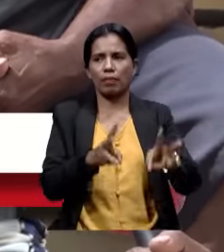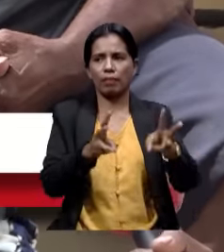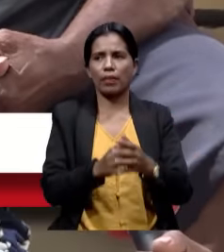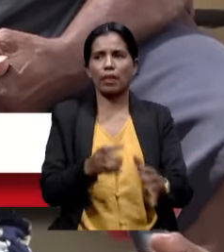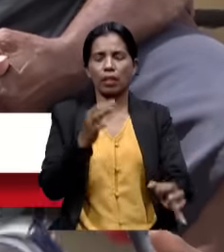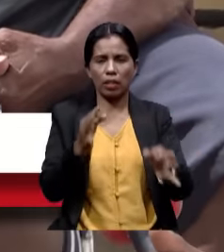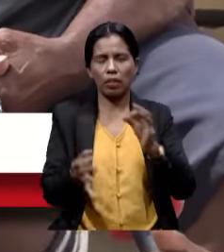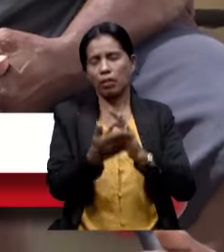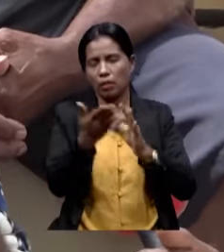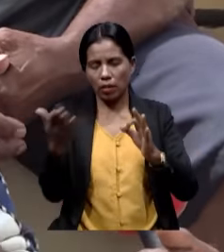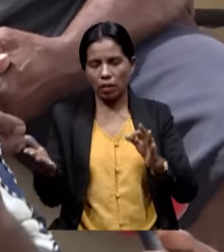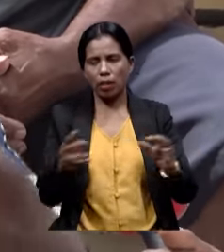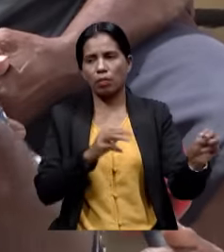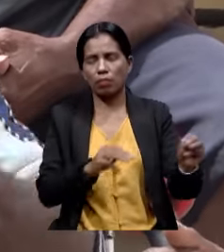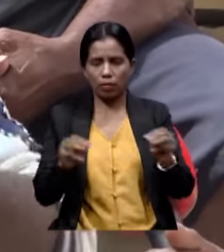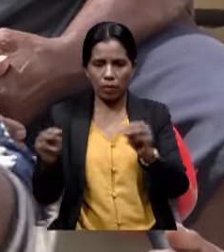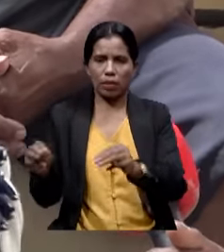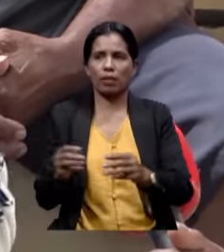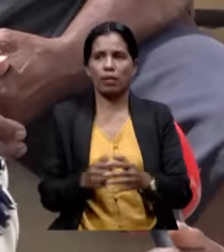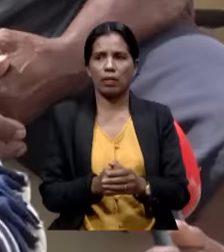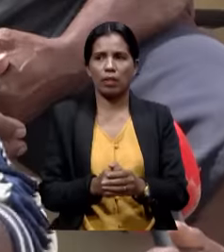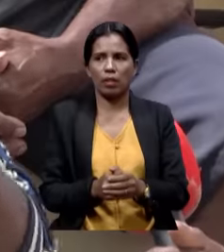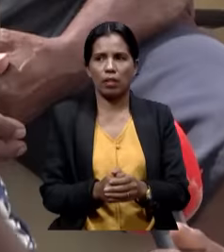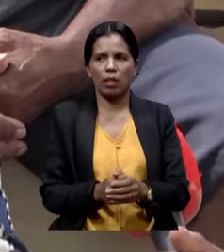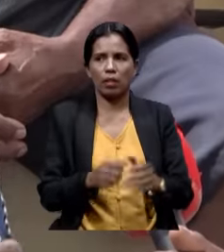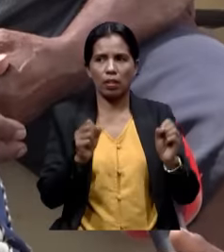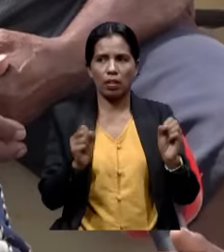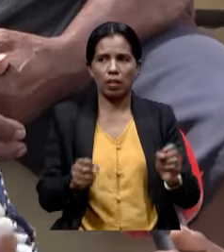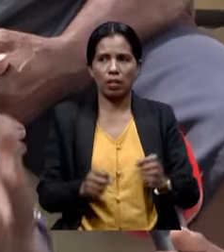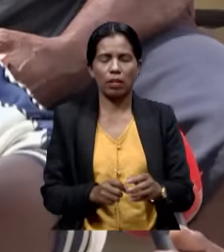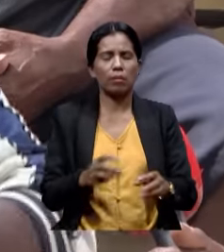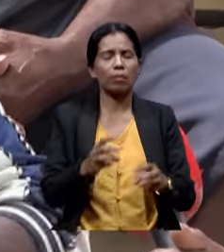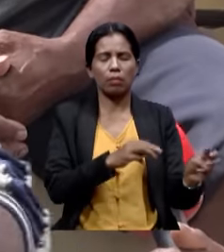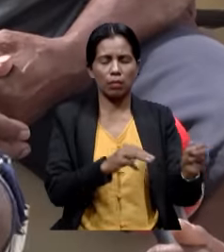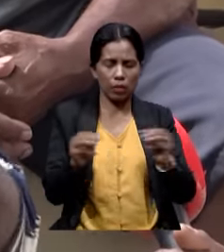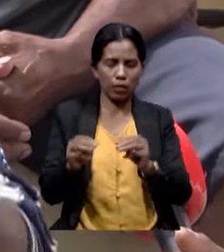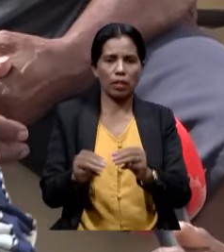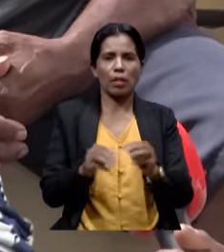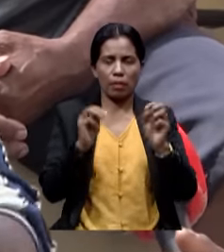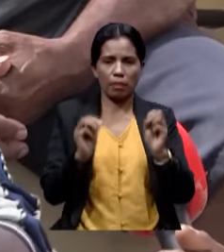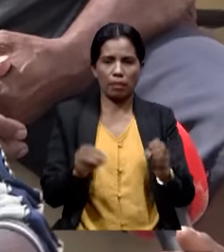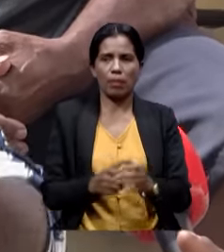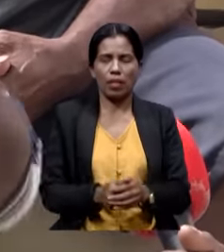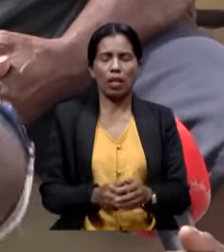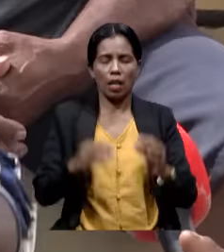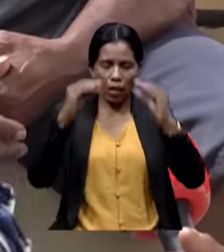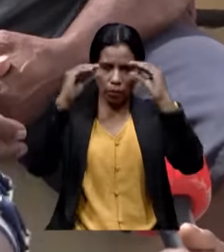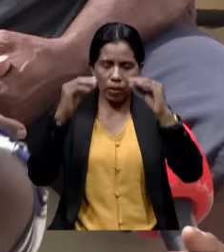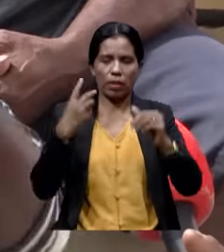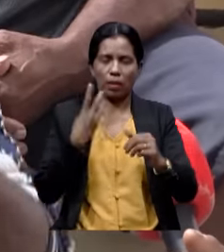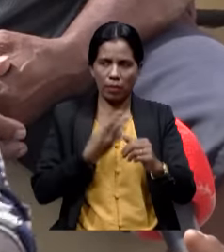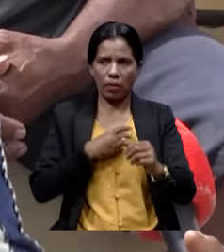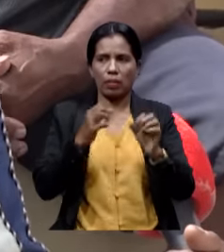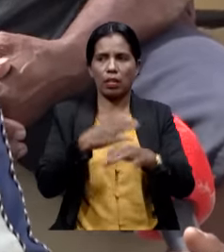Sekali kita buat sirak dan hakarak moderniza, hakarak kalau vida dia ambulante ne saifal vida sel kita, bele mai mai beho isturu viabilidade rumah para ita berhadiah kata.